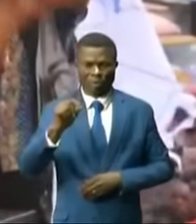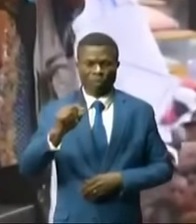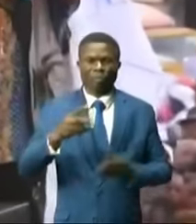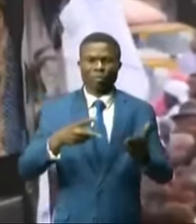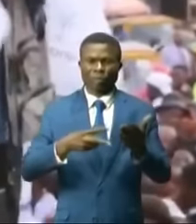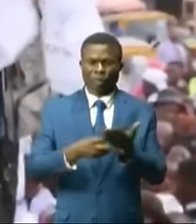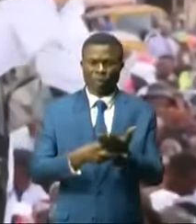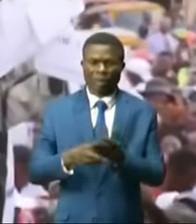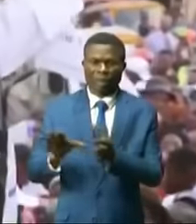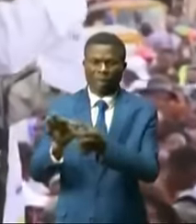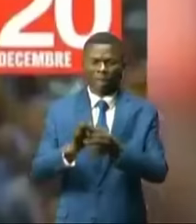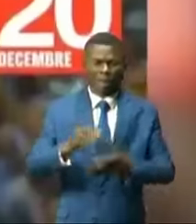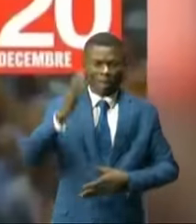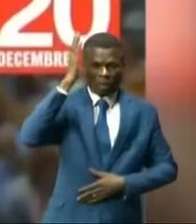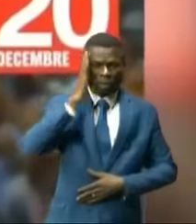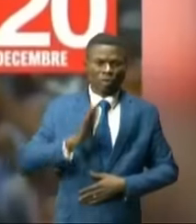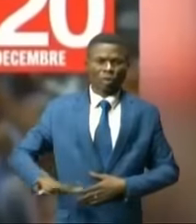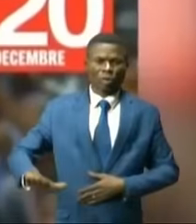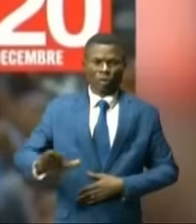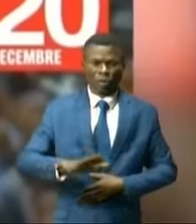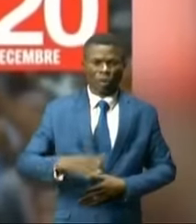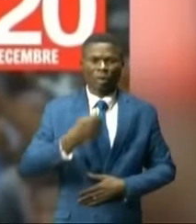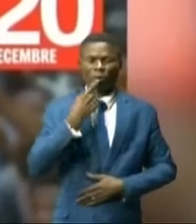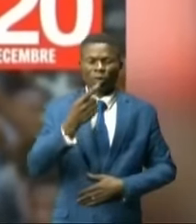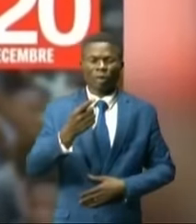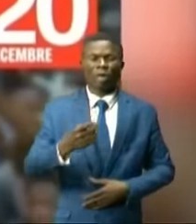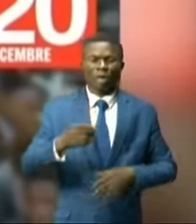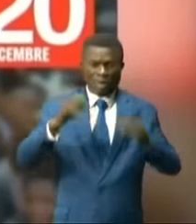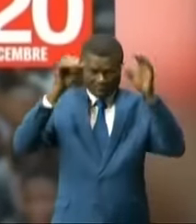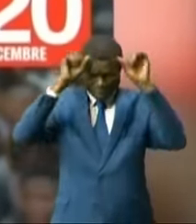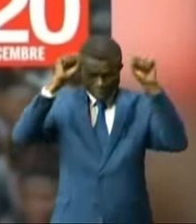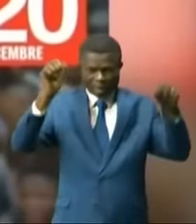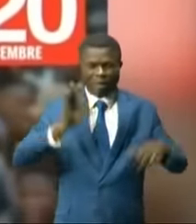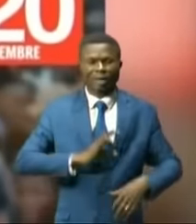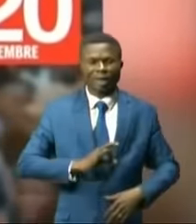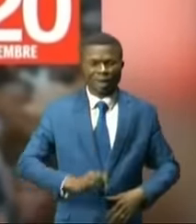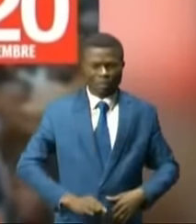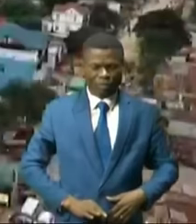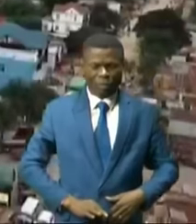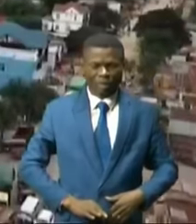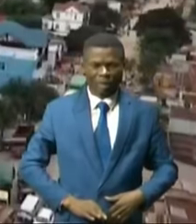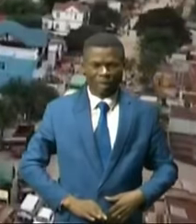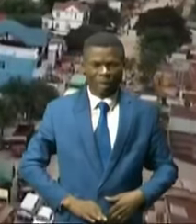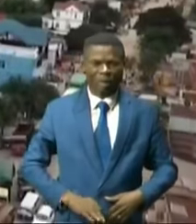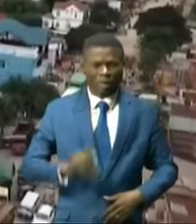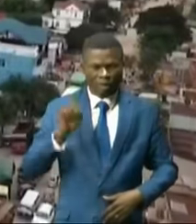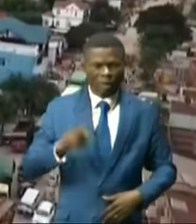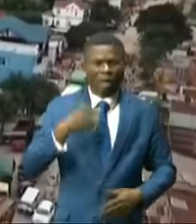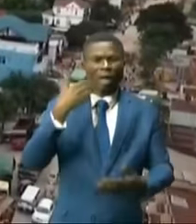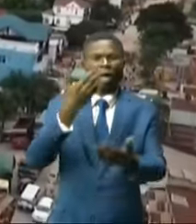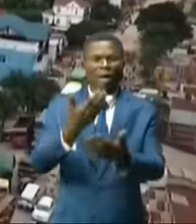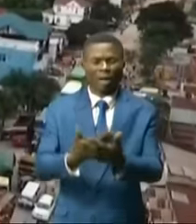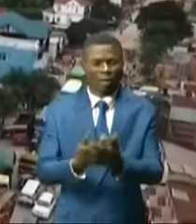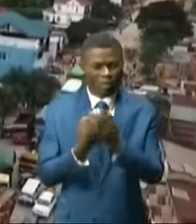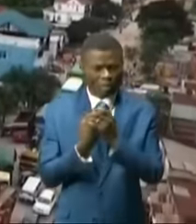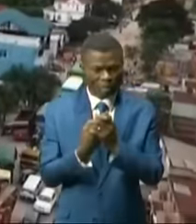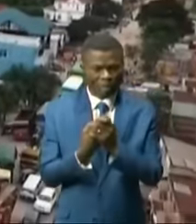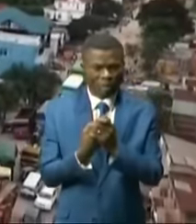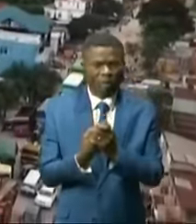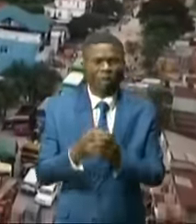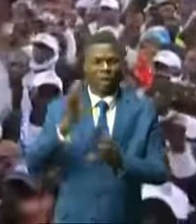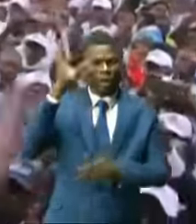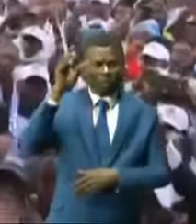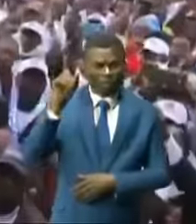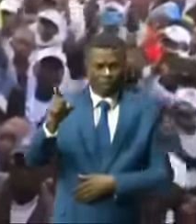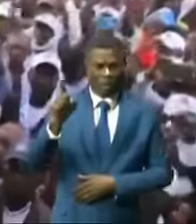ticket de l'Union sacrée de la nation. J'ai cité Félix Antoine Tshisekedi Tshilombo qui va arriver incessamment dans